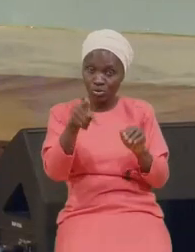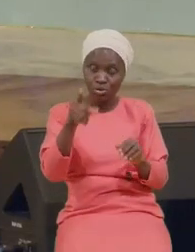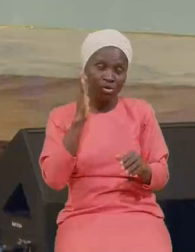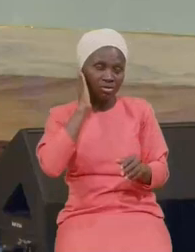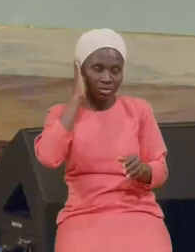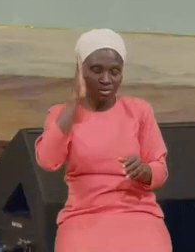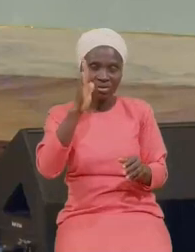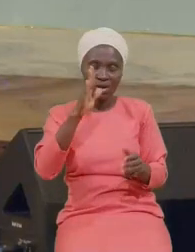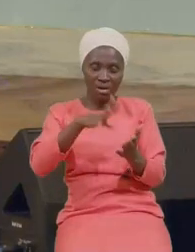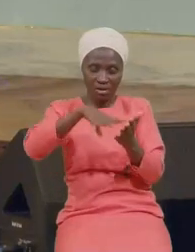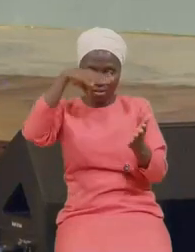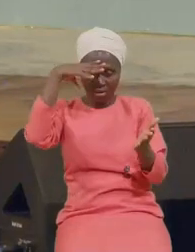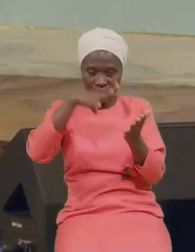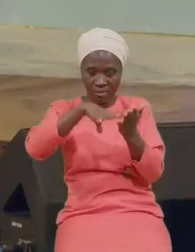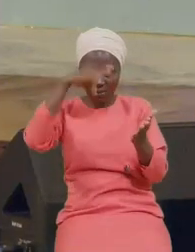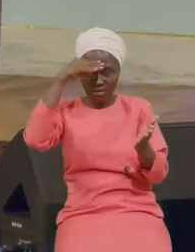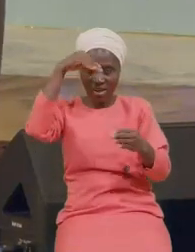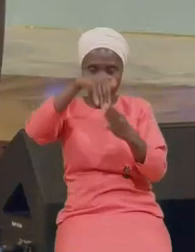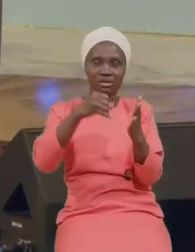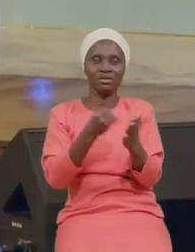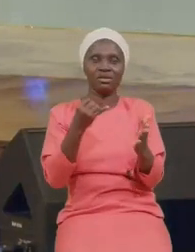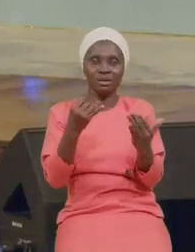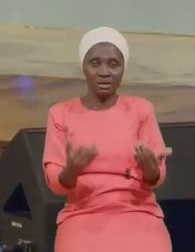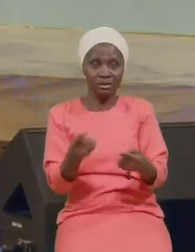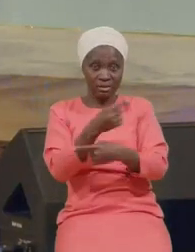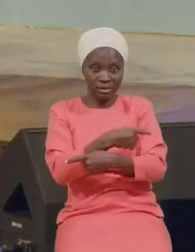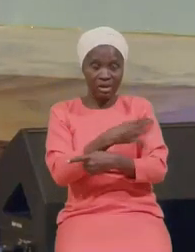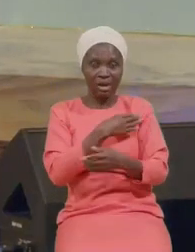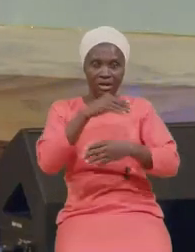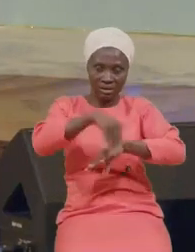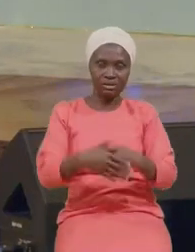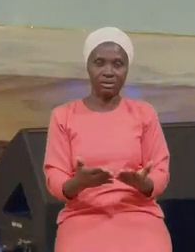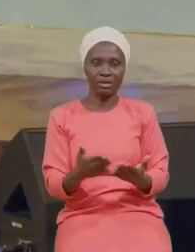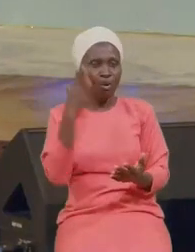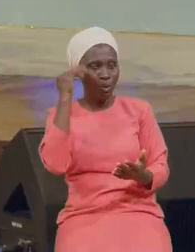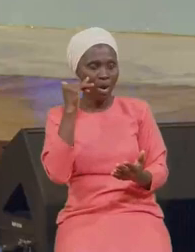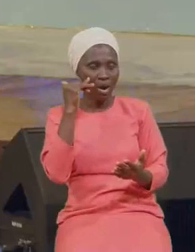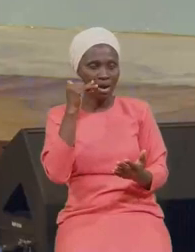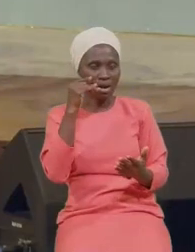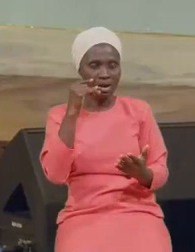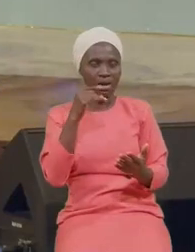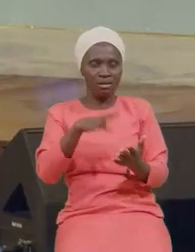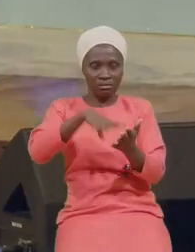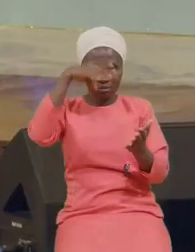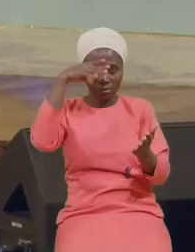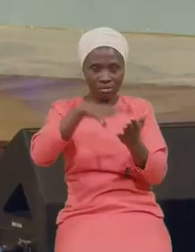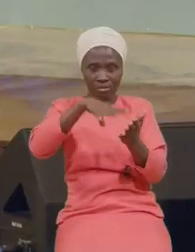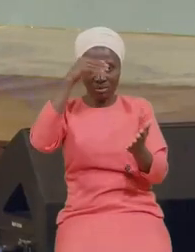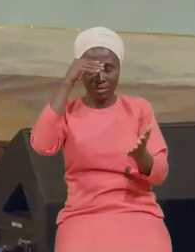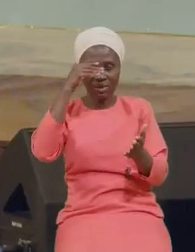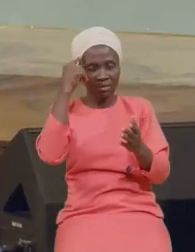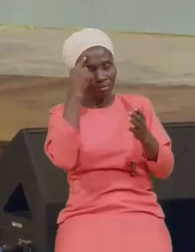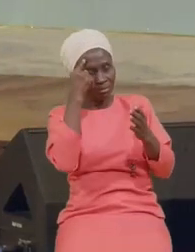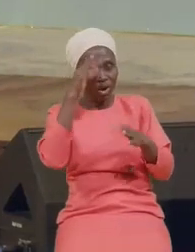pourquoi me dit médite médite méditer la part de Dieu nous rend confiant